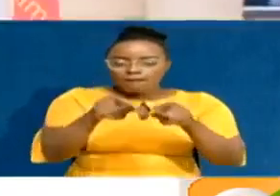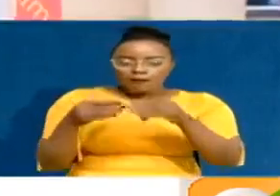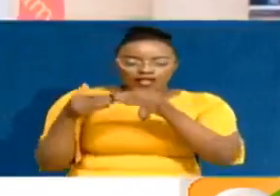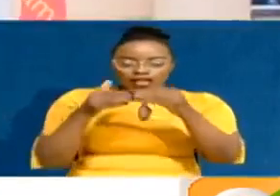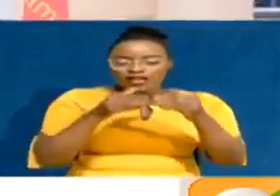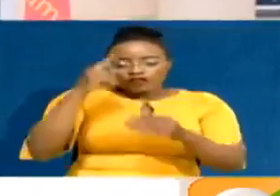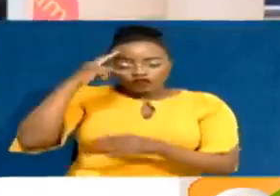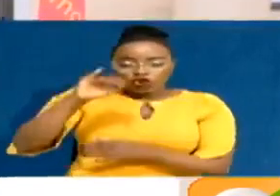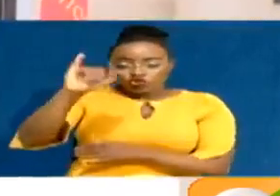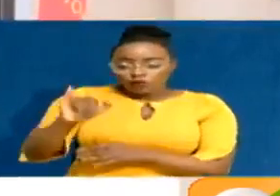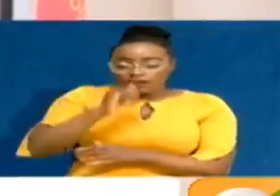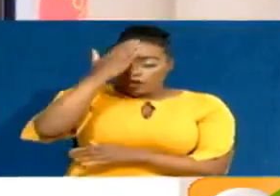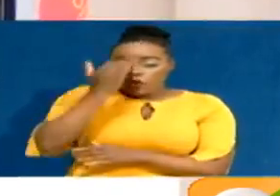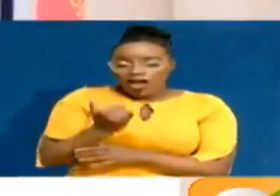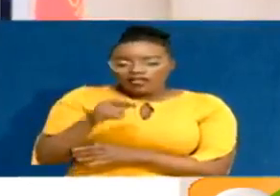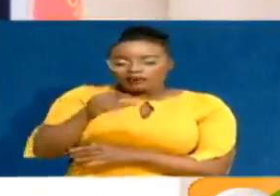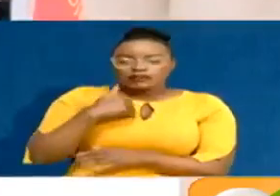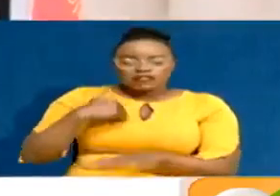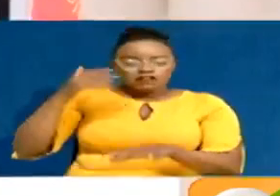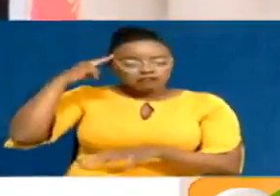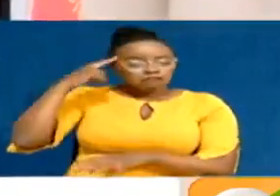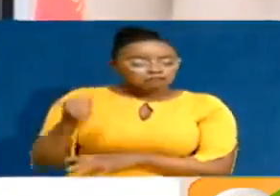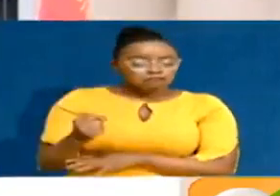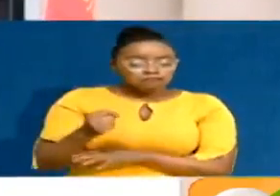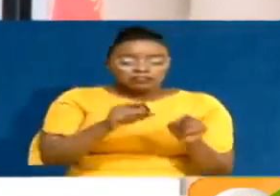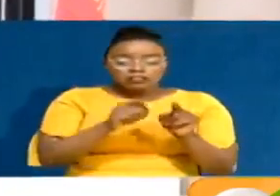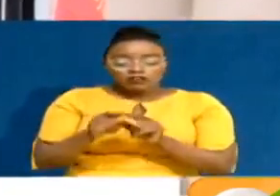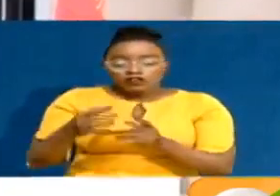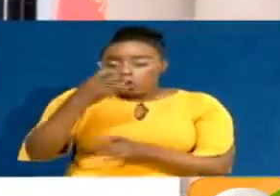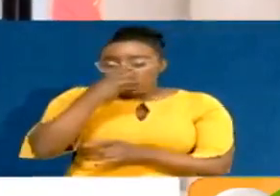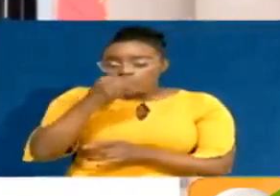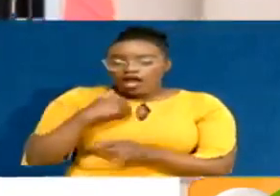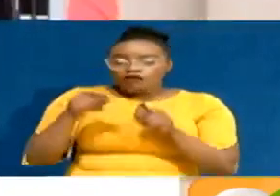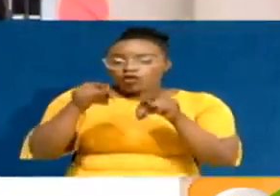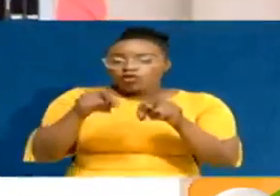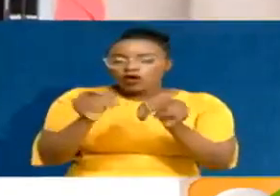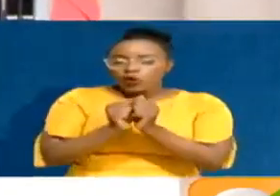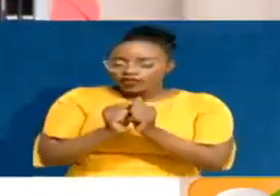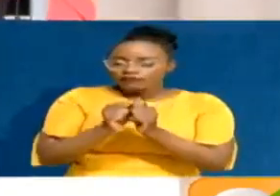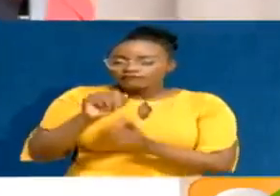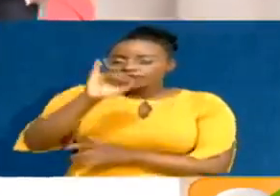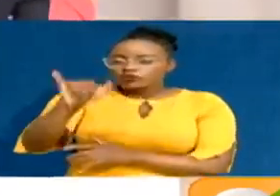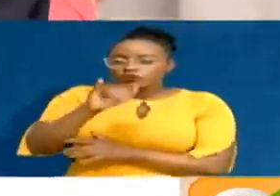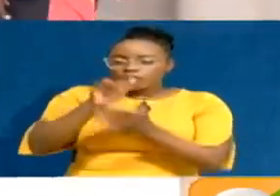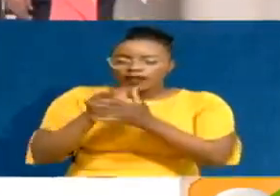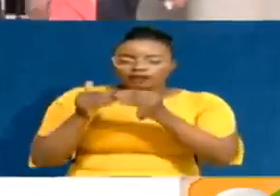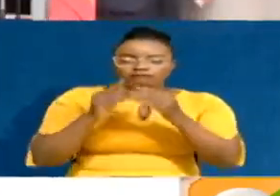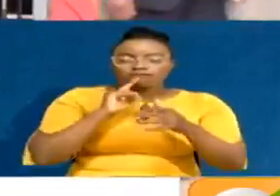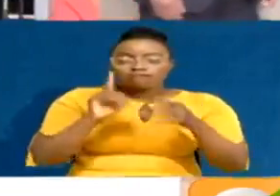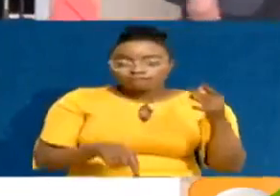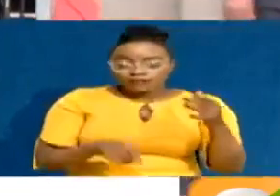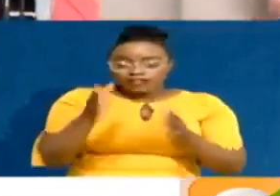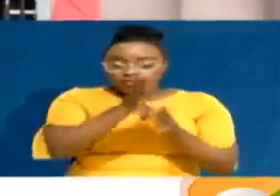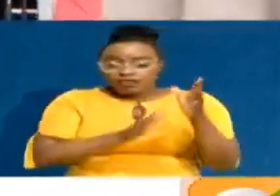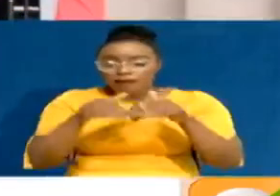na uongozi wa chama kwa madai ya kuwa wakaidi. Kwa mabano, Ruto akimfokea rais na uongozi wa chama cha Jubilee kwa kile